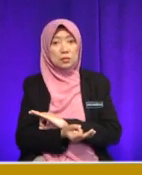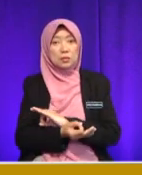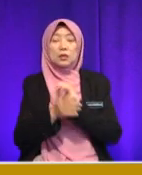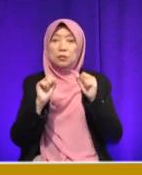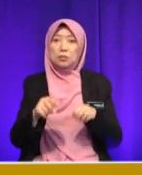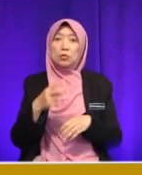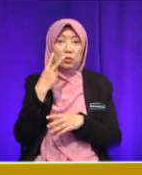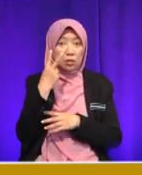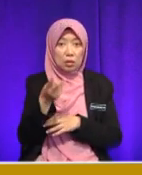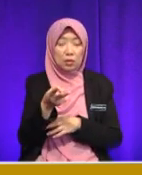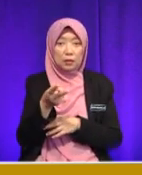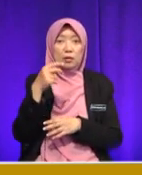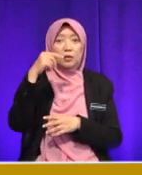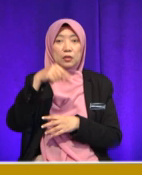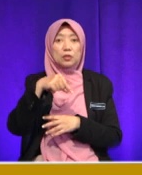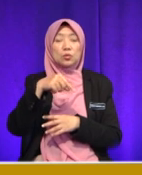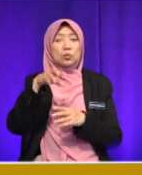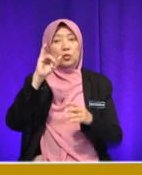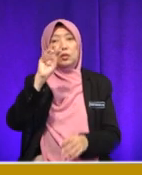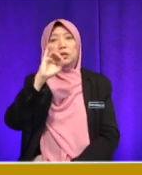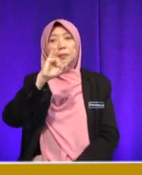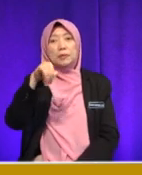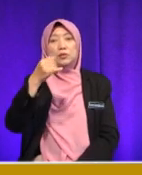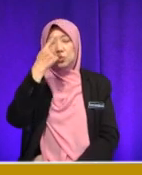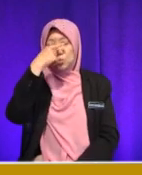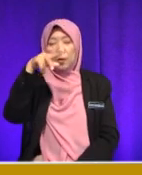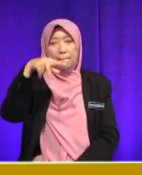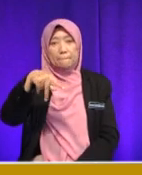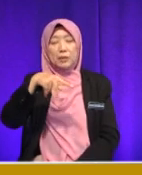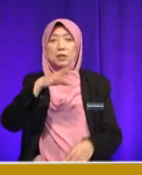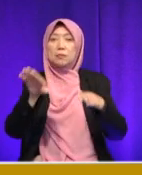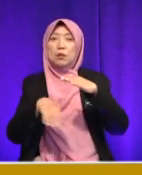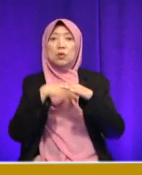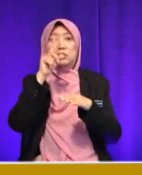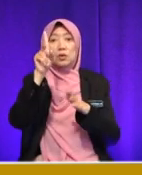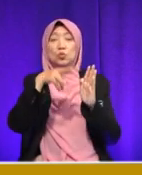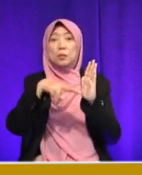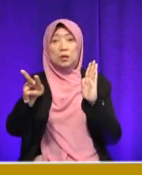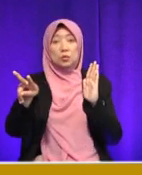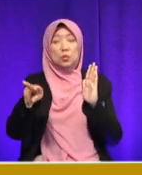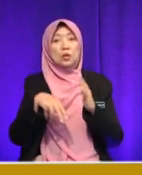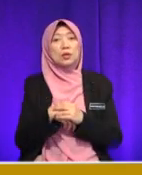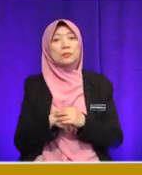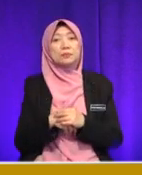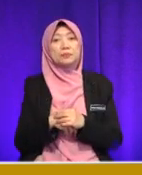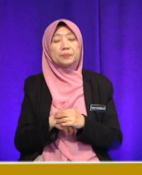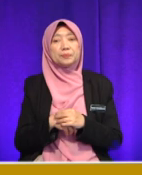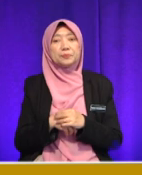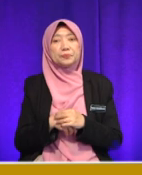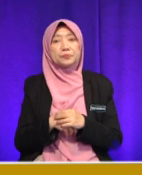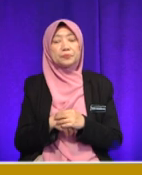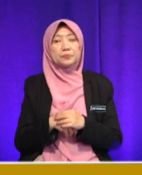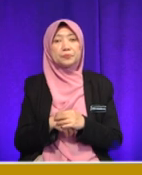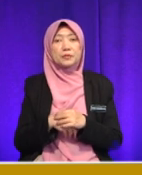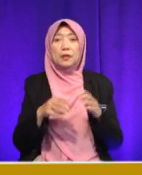lihat Q ialah image bagi P di bawah suatu pantulan. Yang ni dengan yang ni lah. Baik. Okay. Dan juga